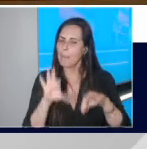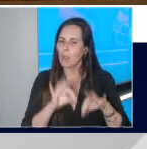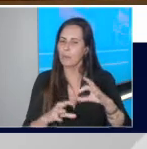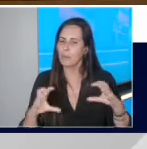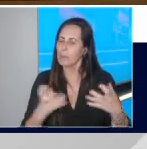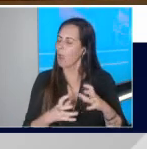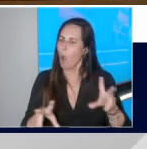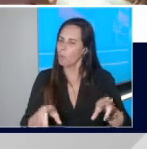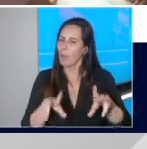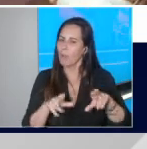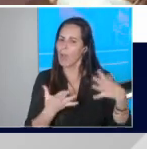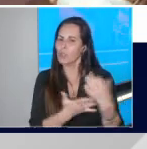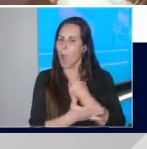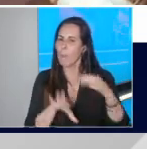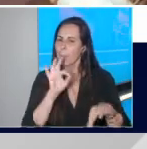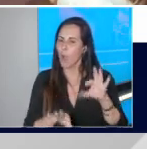מפלגת הפאפ. PAP,